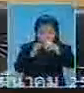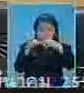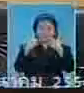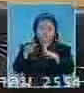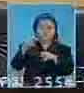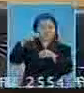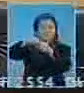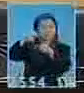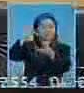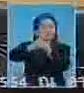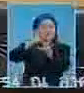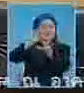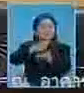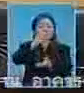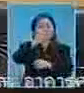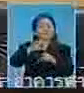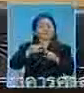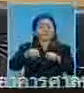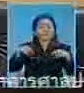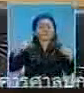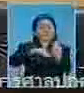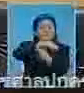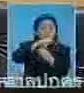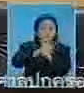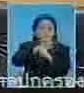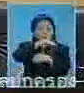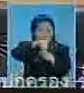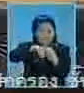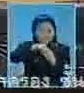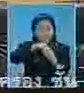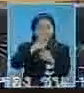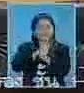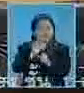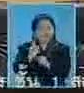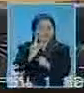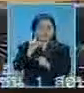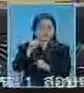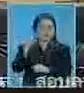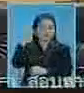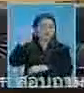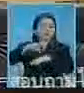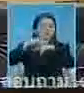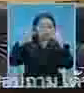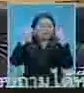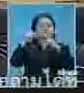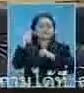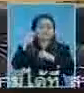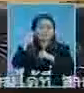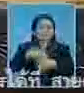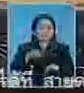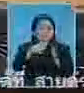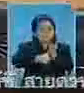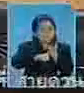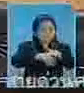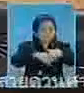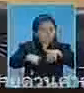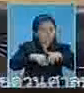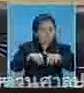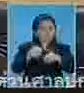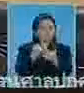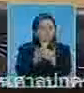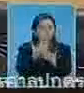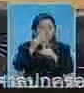แตกน่ะถังแตกในยุคสมัยไหนท่านอ้างว่าหนี้สาธารณะท่านไม่ได้สูงมากถึงขนาดนั้นสมัยนั้น